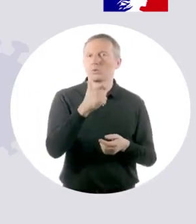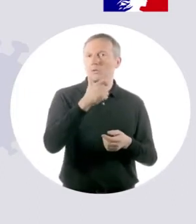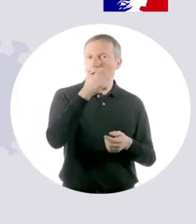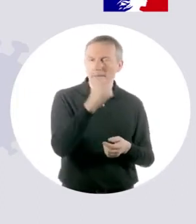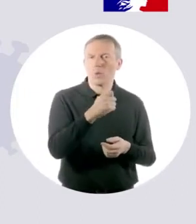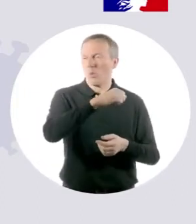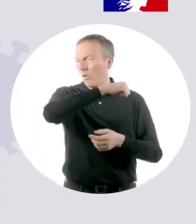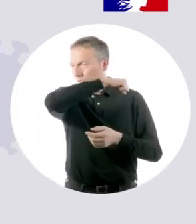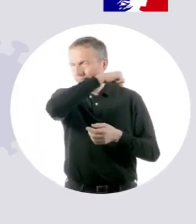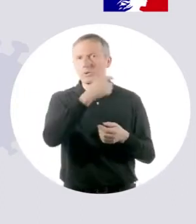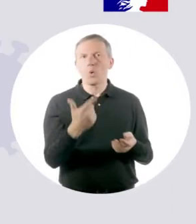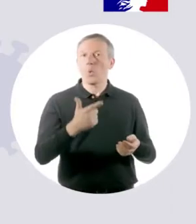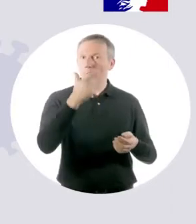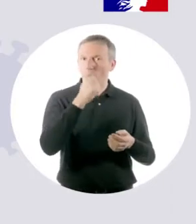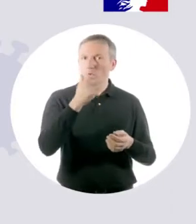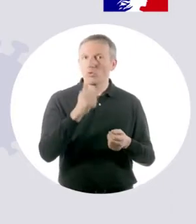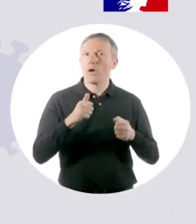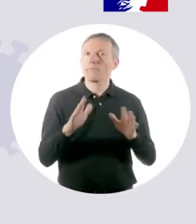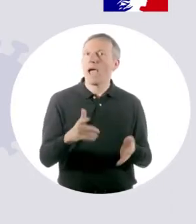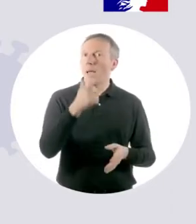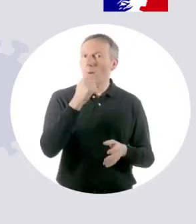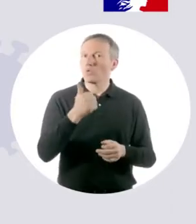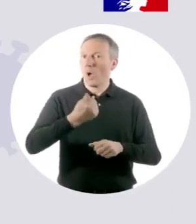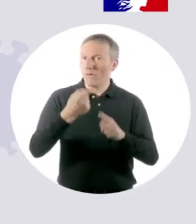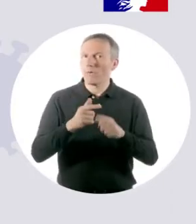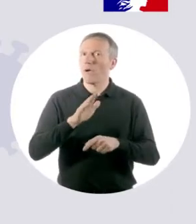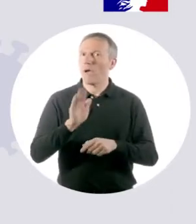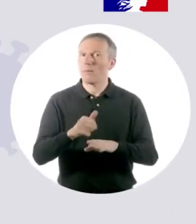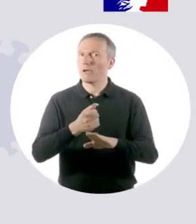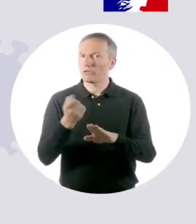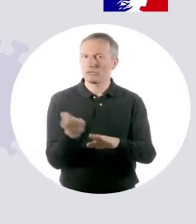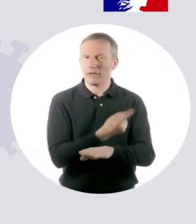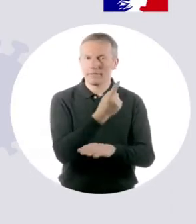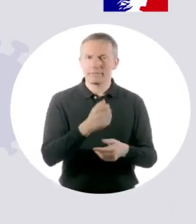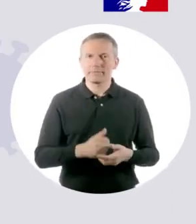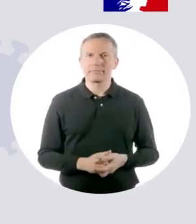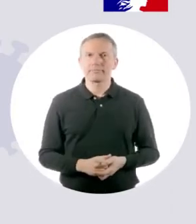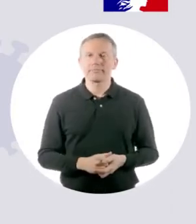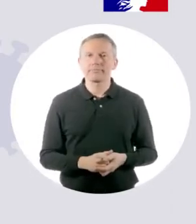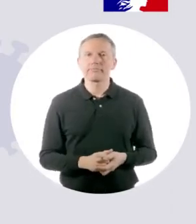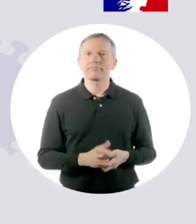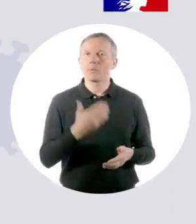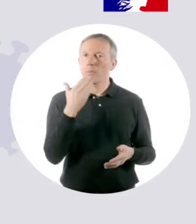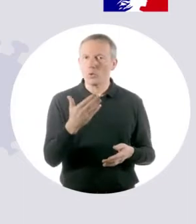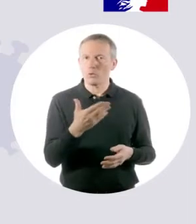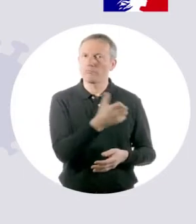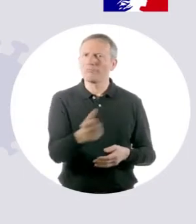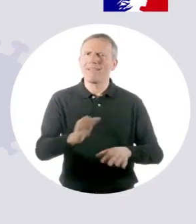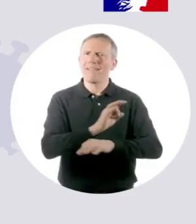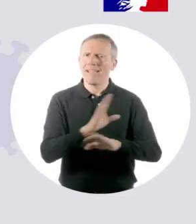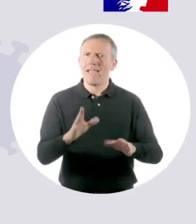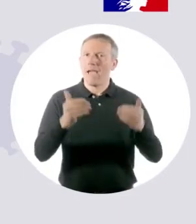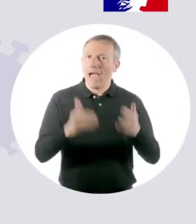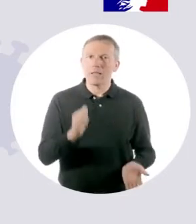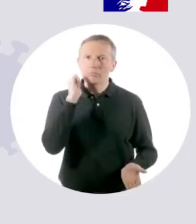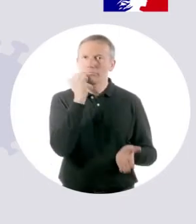tousser ou éternuer dans votre coude ou dans un mouchoir utiliser des mouchoirs à usage unique puis jetée l'est salué sans